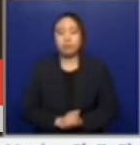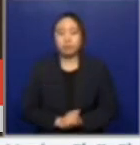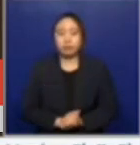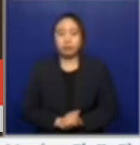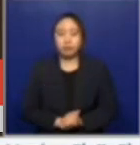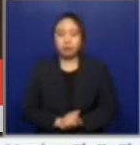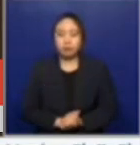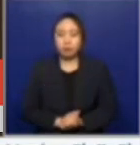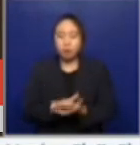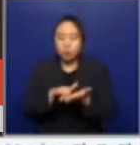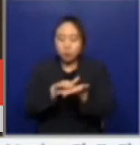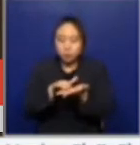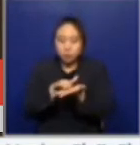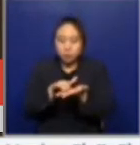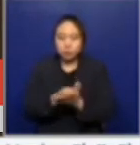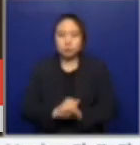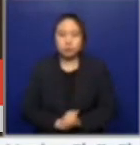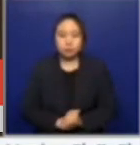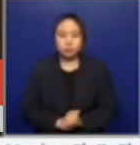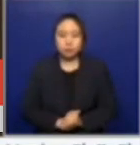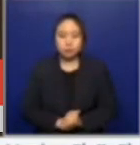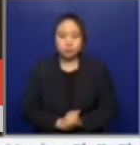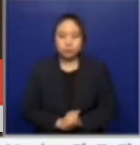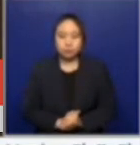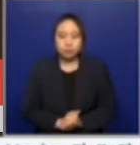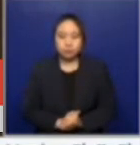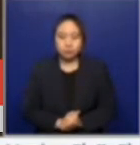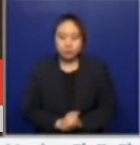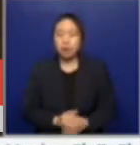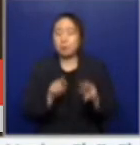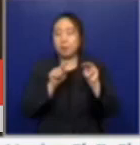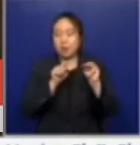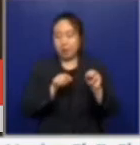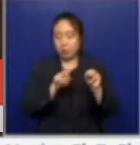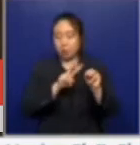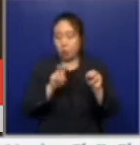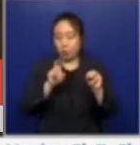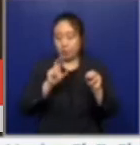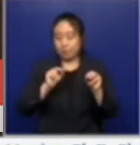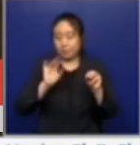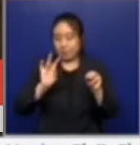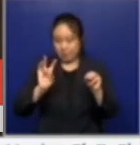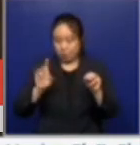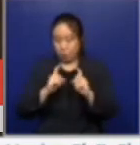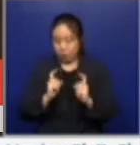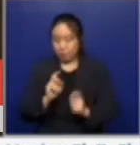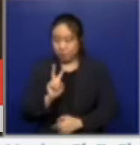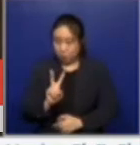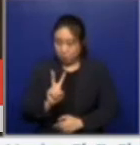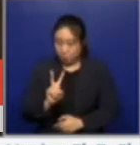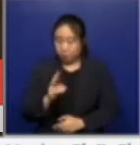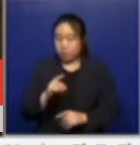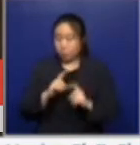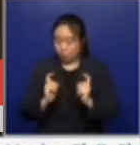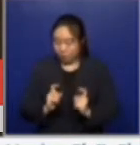หรือโทษตามมาตรา237วงเล็บ2หรือวงเล็บ